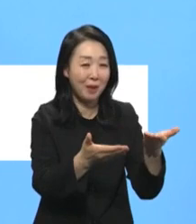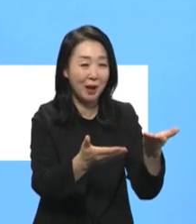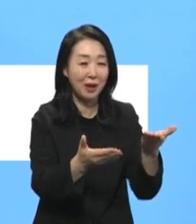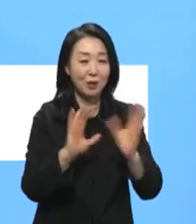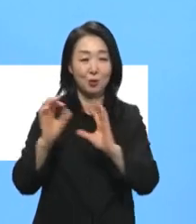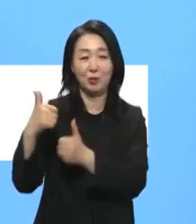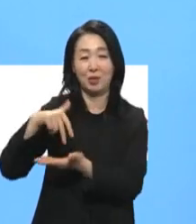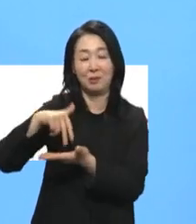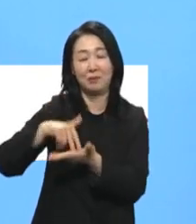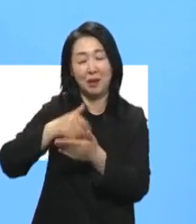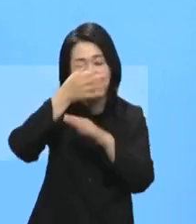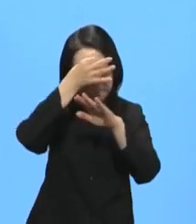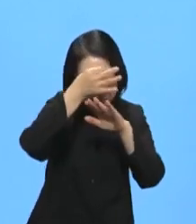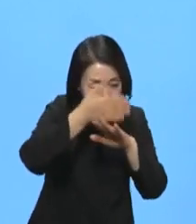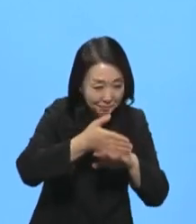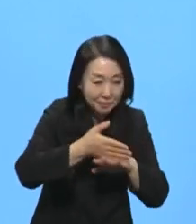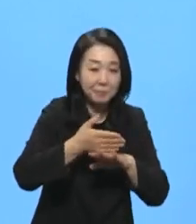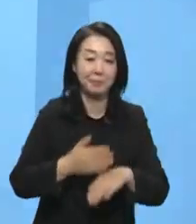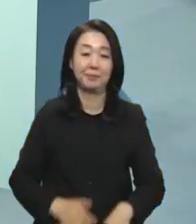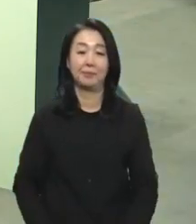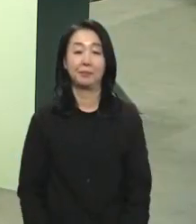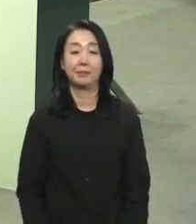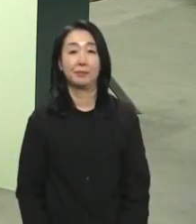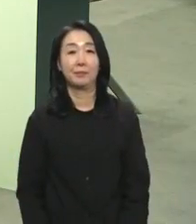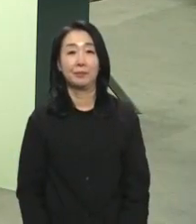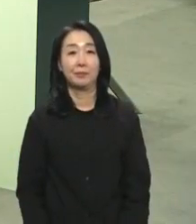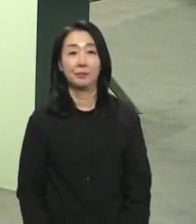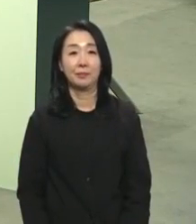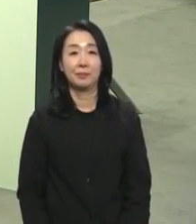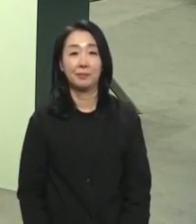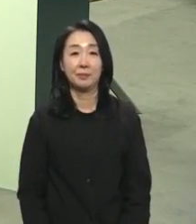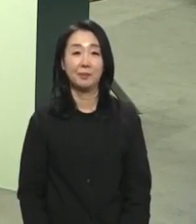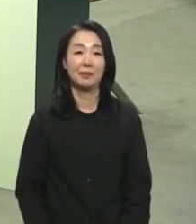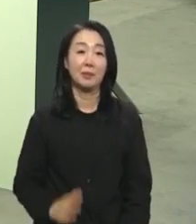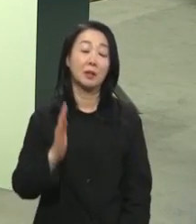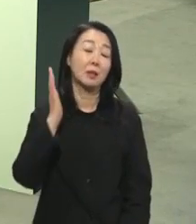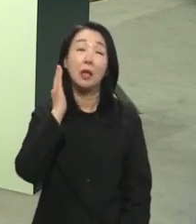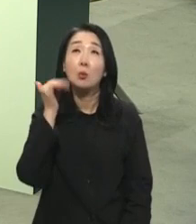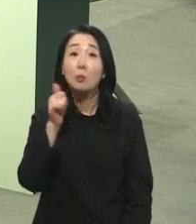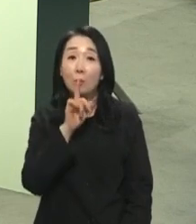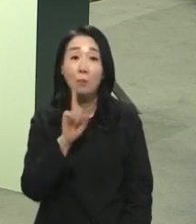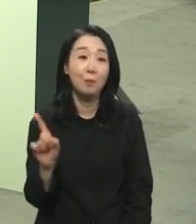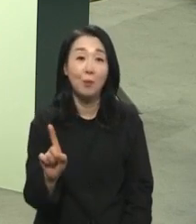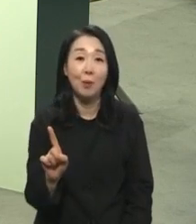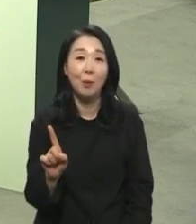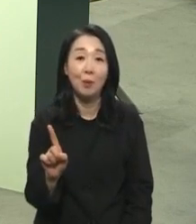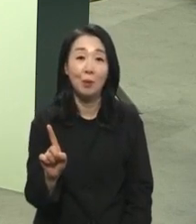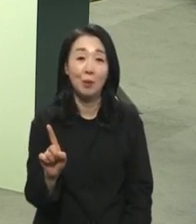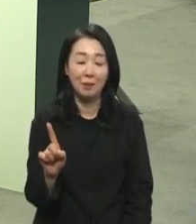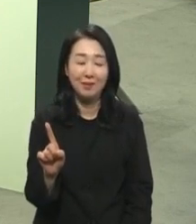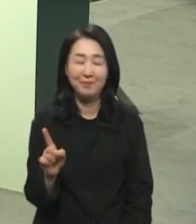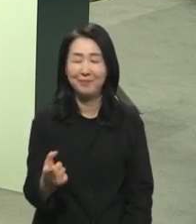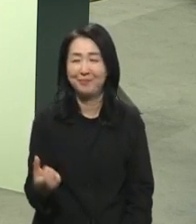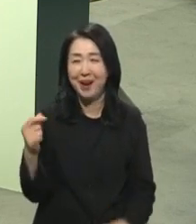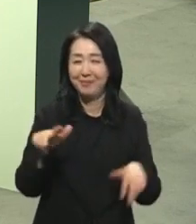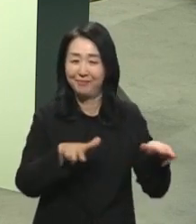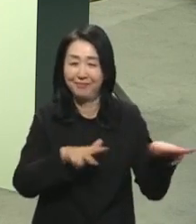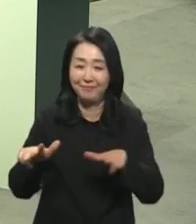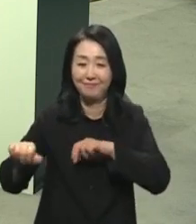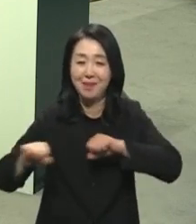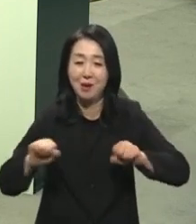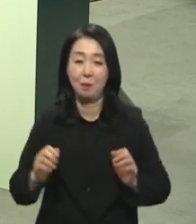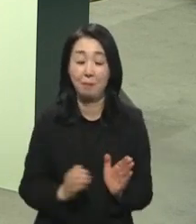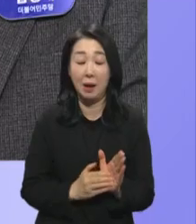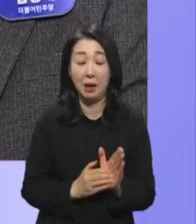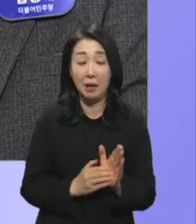송고한 마음입니다 예 대통령 실에서는 그래도 신속하게 움직여서 예상보다